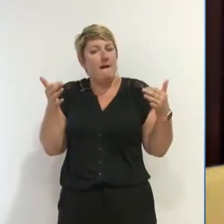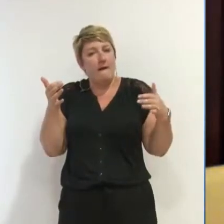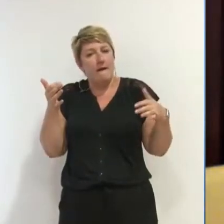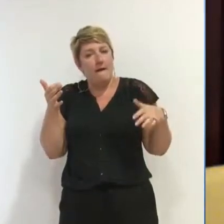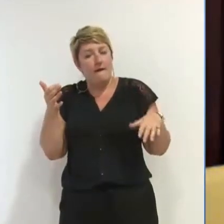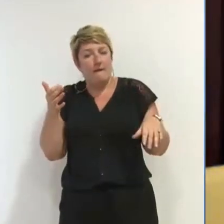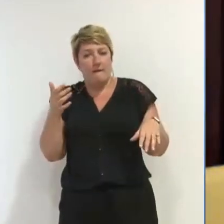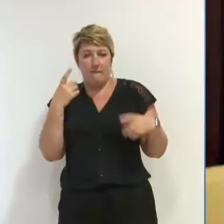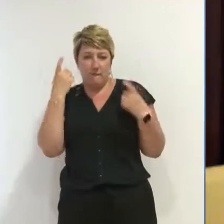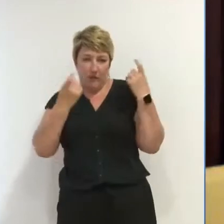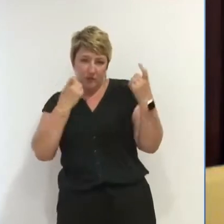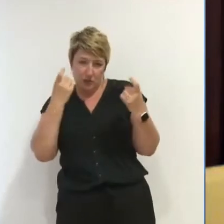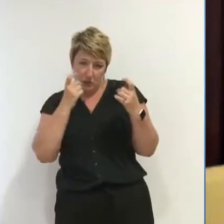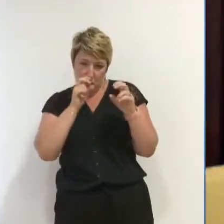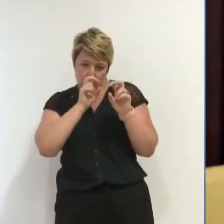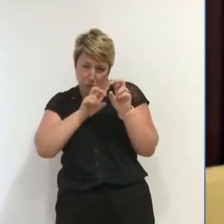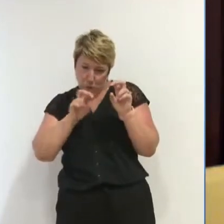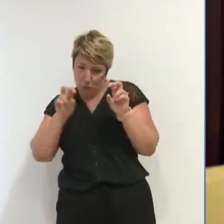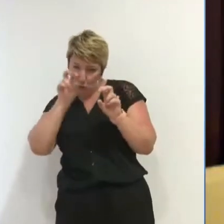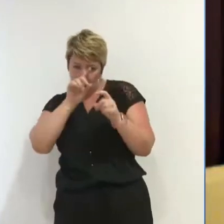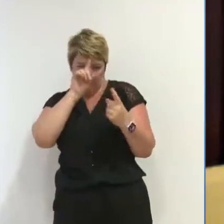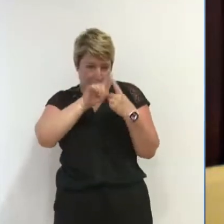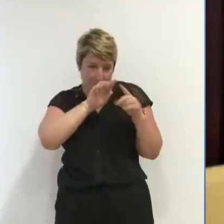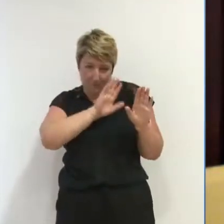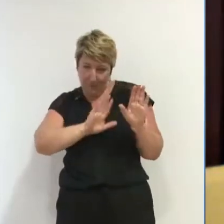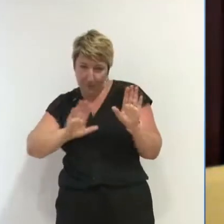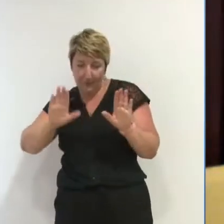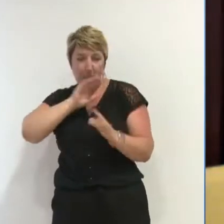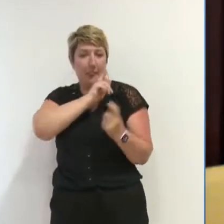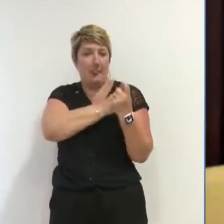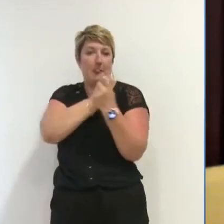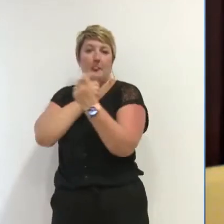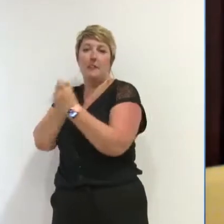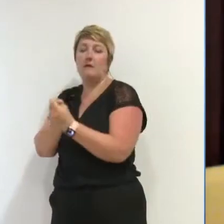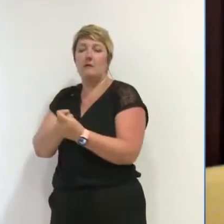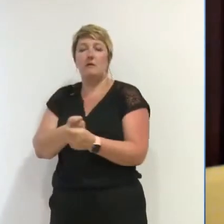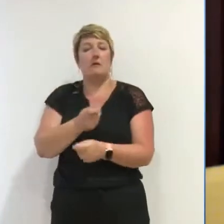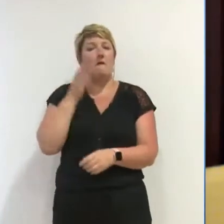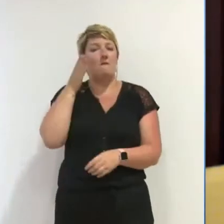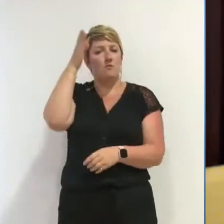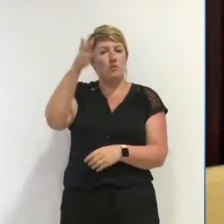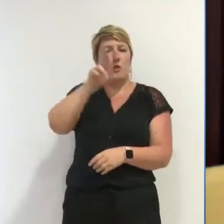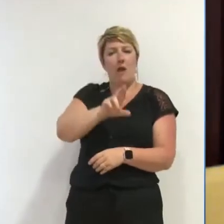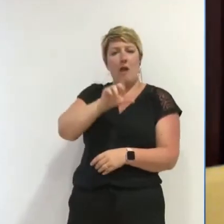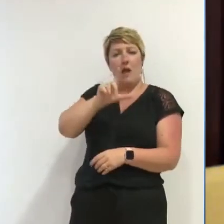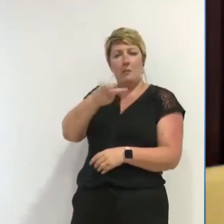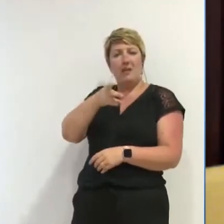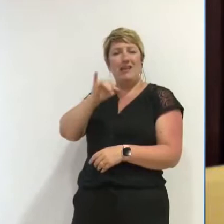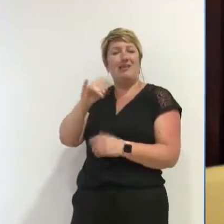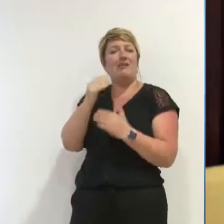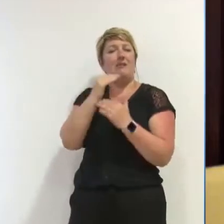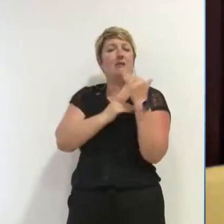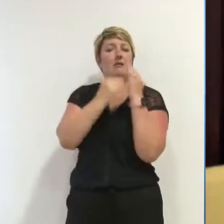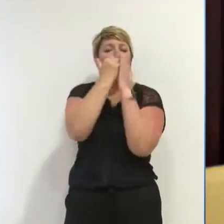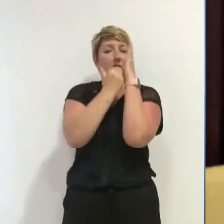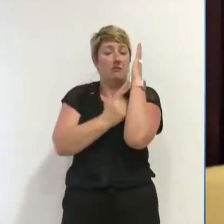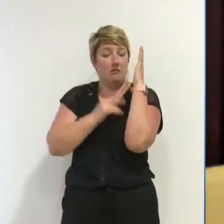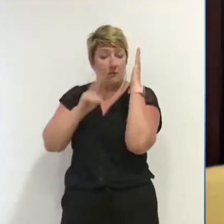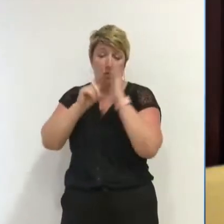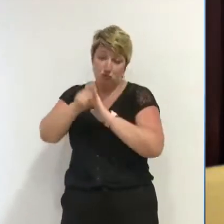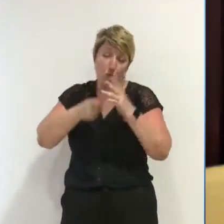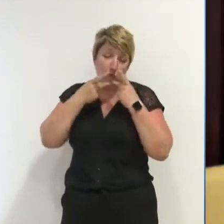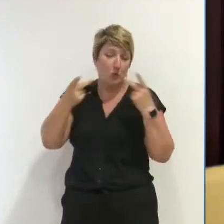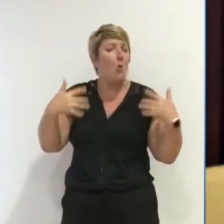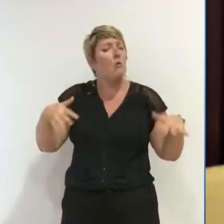des enjeux en fonction de ce zonage. Sur les grands principes du futur RLPI, nous l'avions dit déjà, je le redis, nous sommes d'accord, préservation des